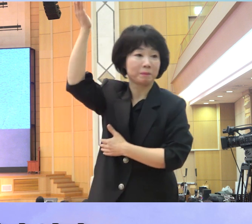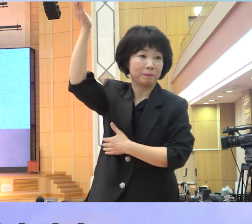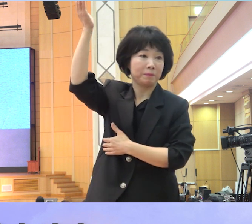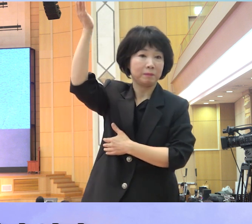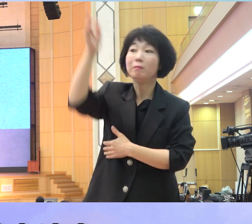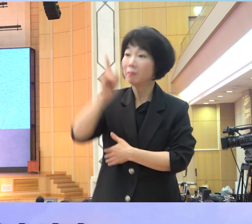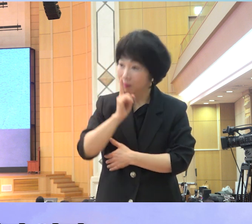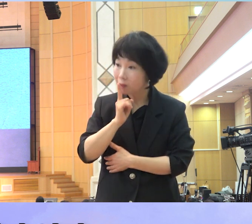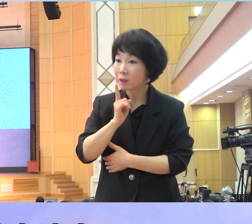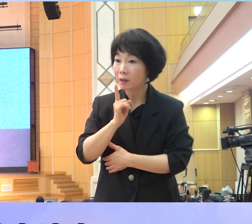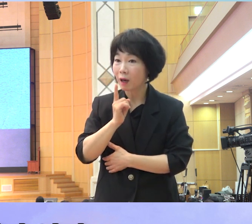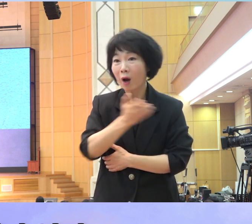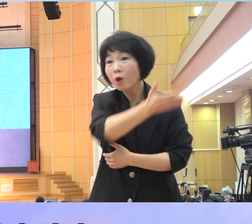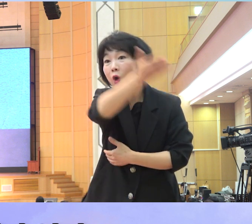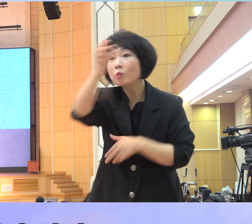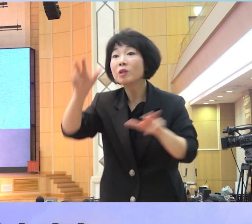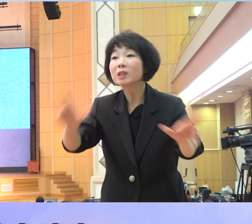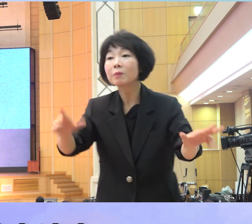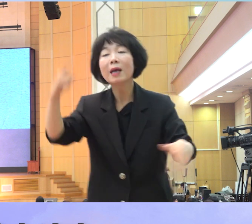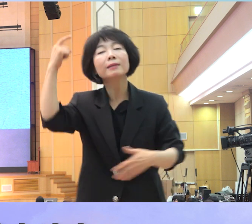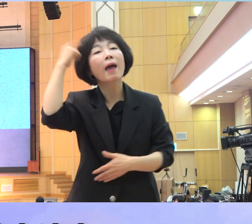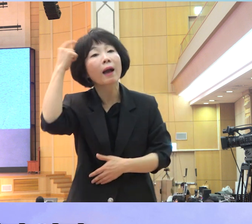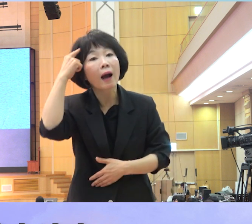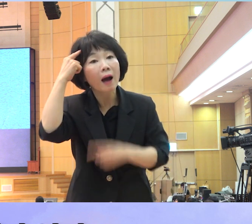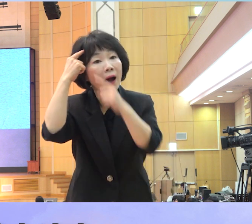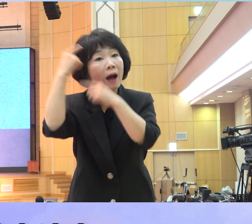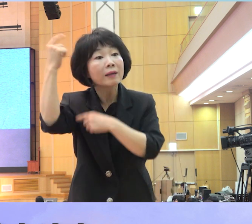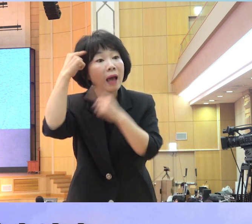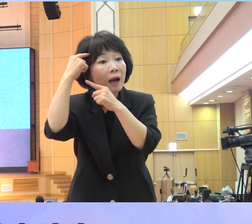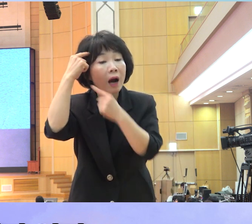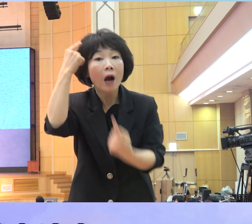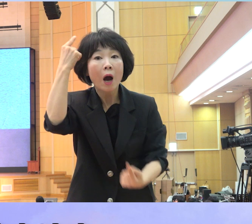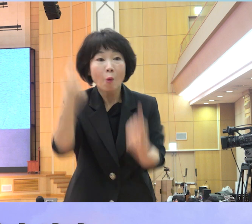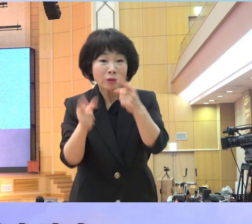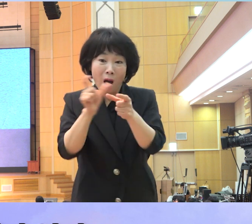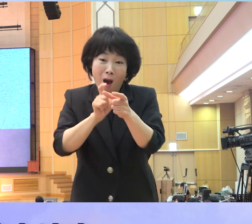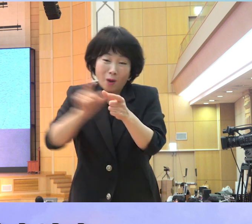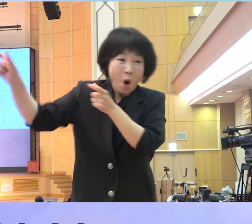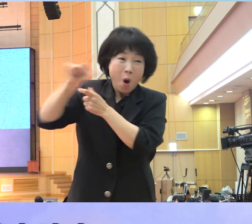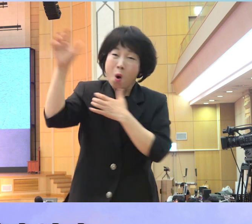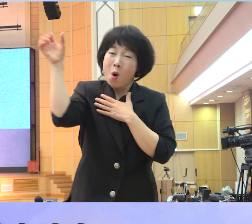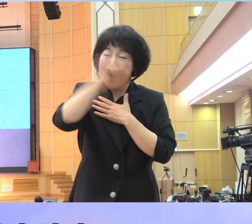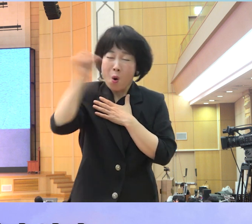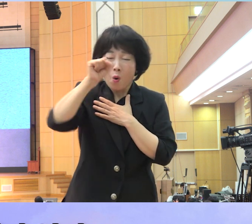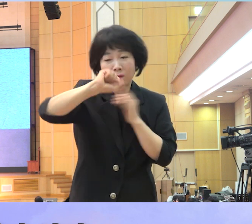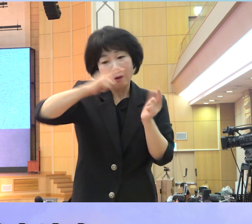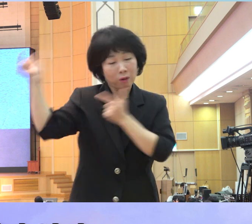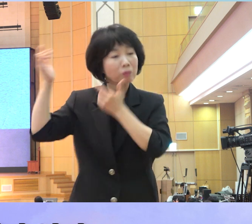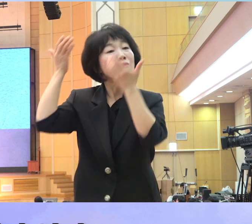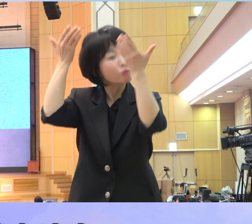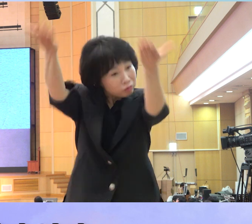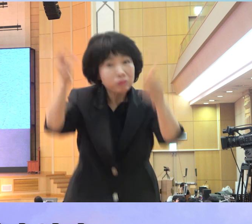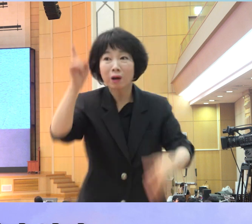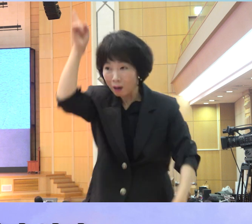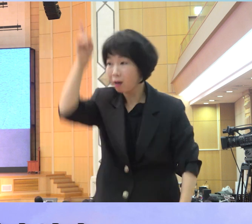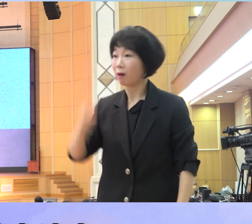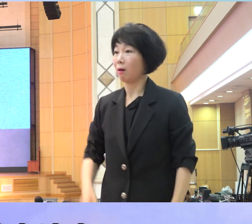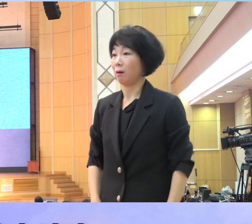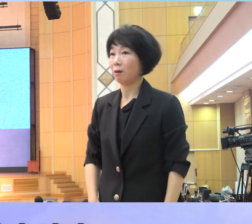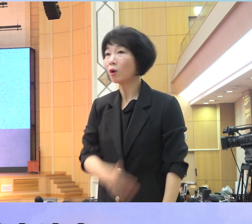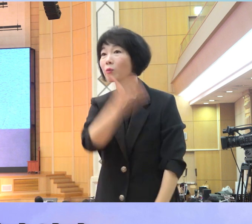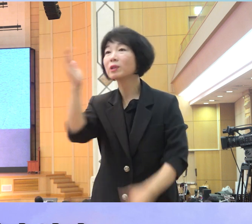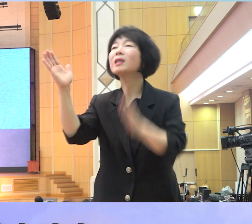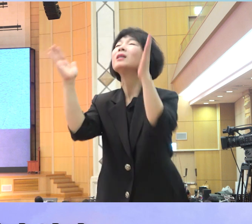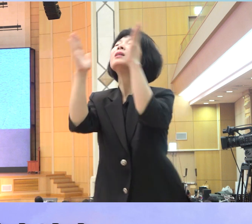하나님. 여러분이 생각하는 것보다 더 큰 거, 좋은 것을 준비해 놓고 계시고, 여러분이